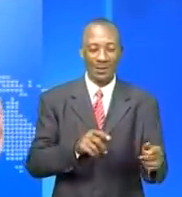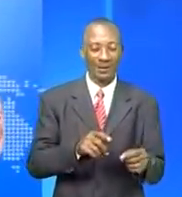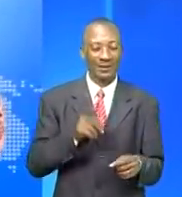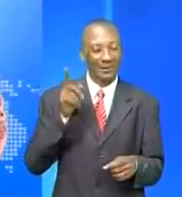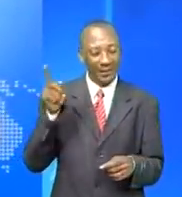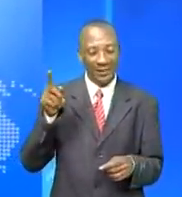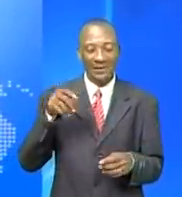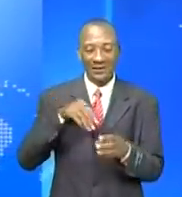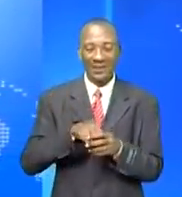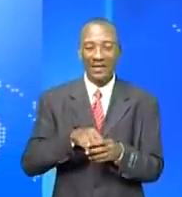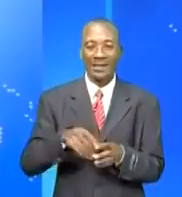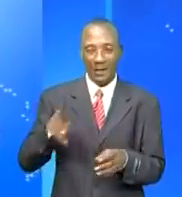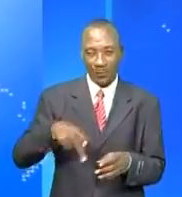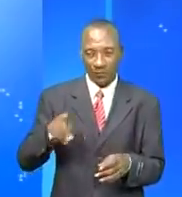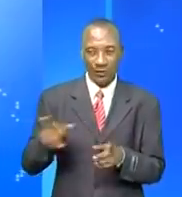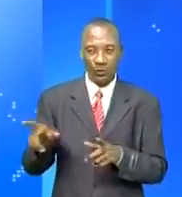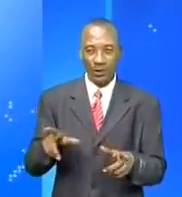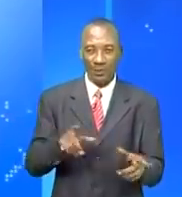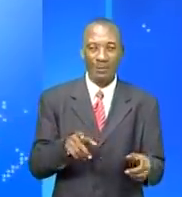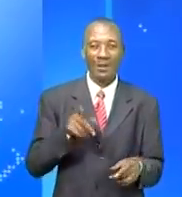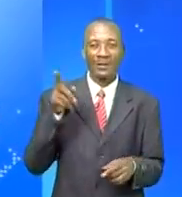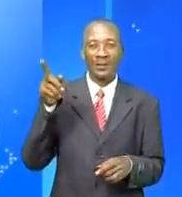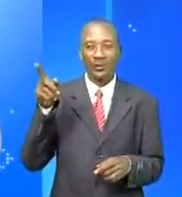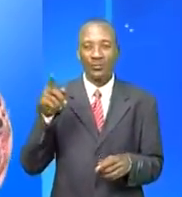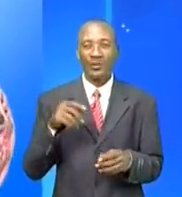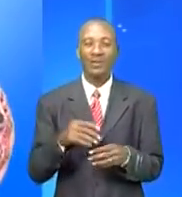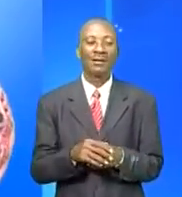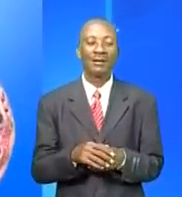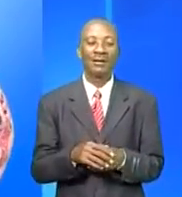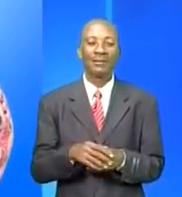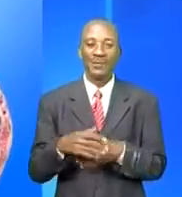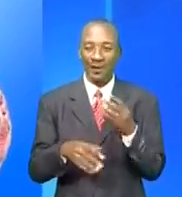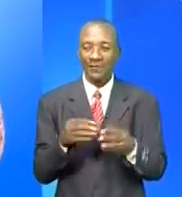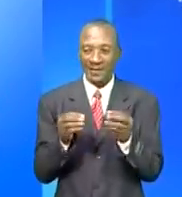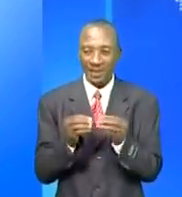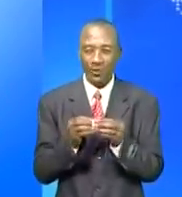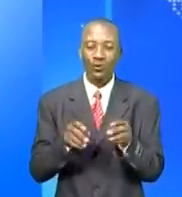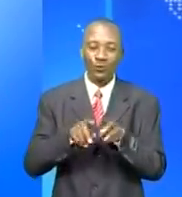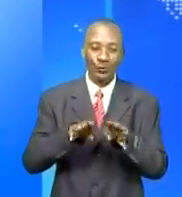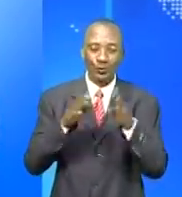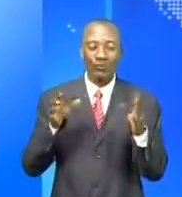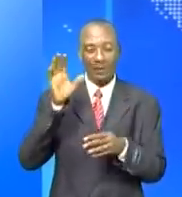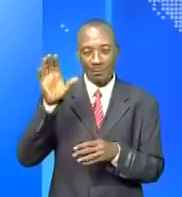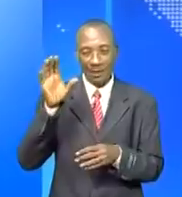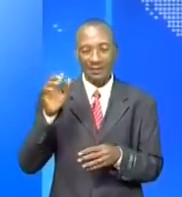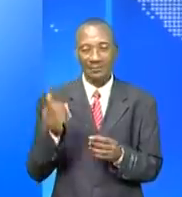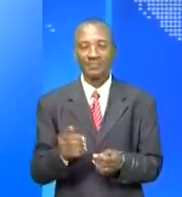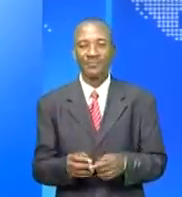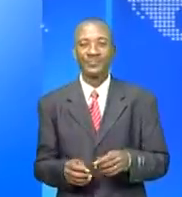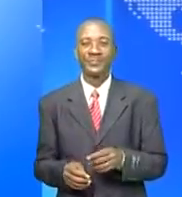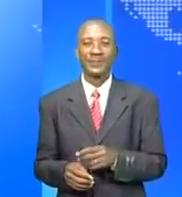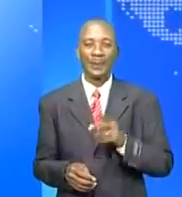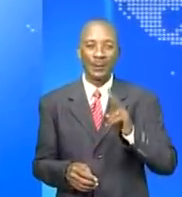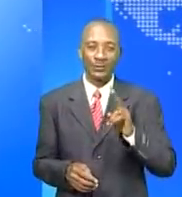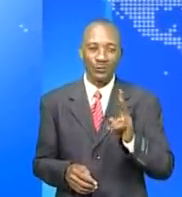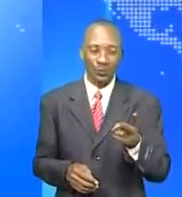les infrastructures à travers cette ville. D'autres détails dans ce journal. Et puis on a assisté ce matin à une vive tension